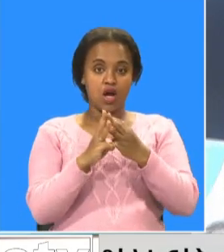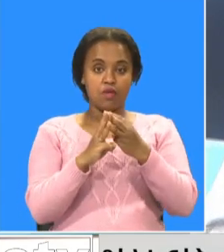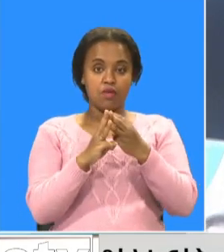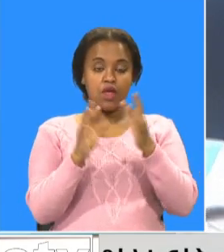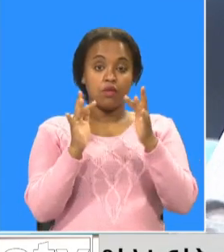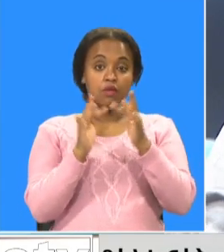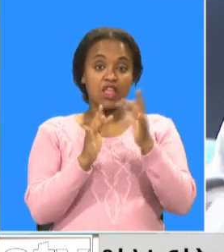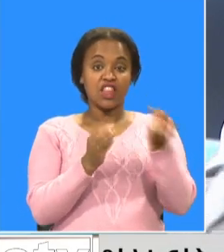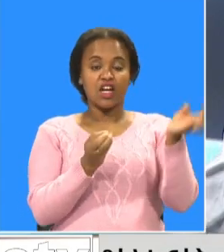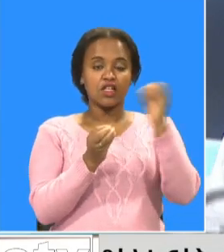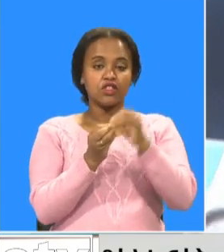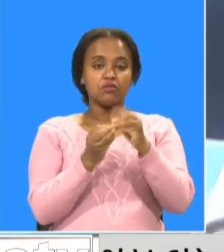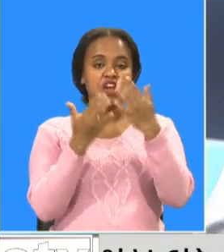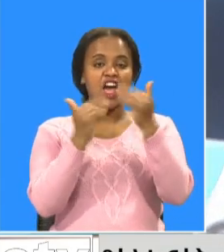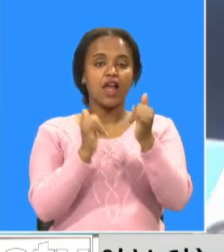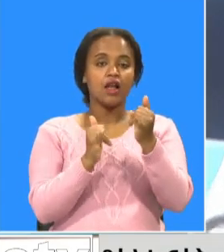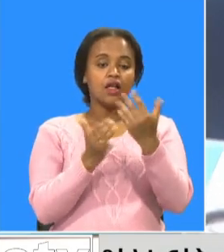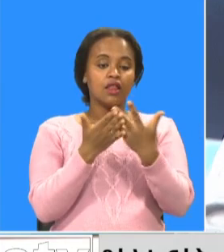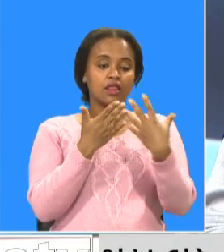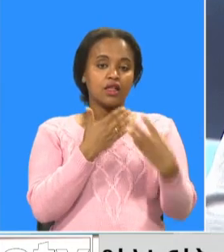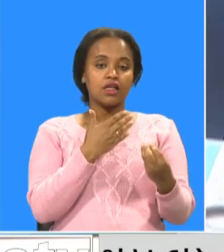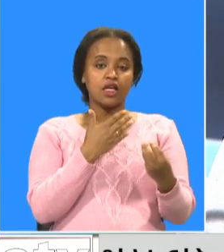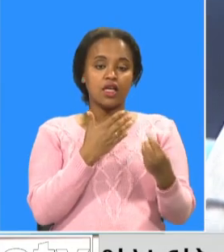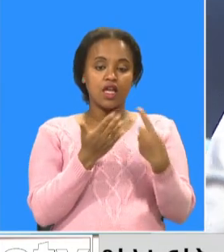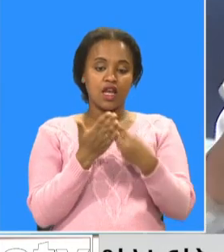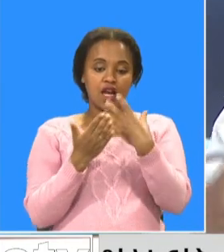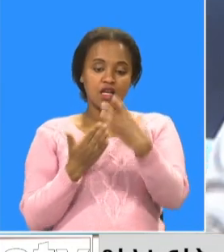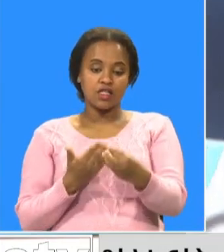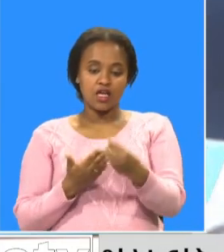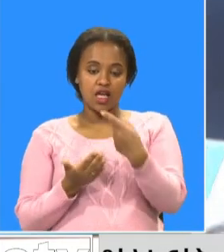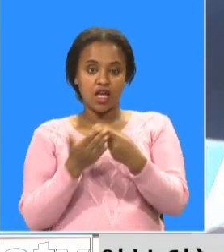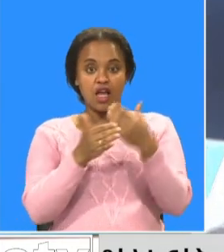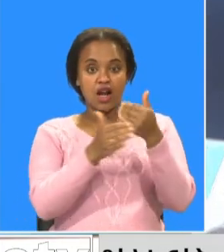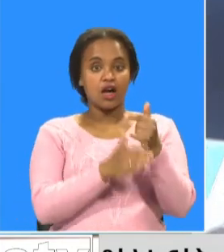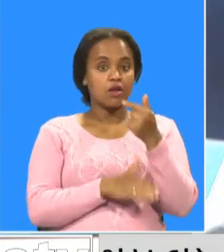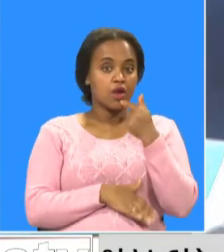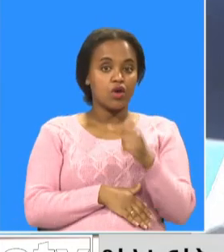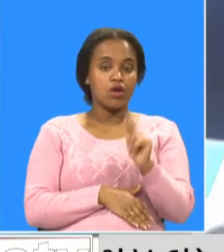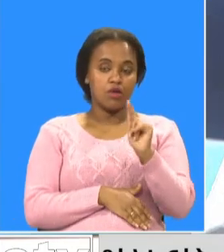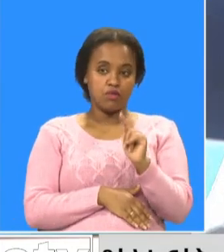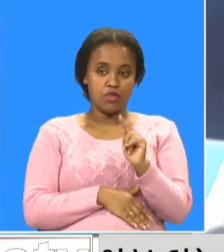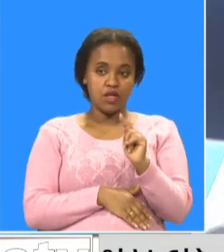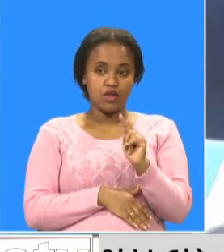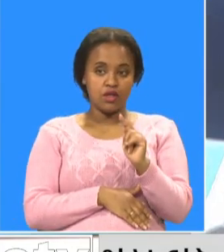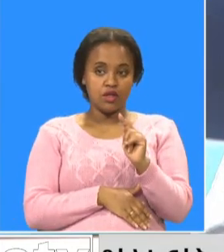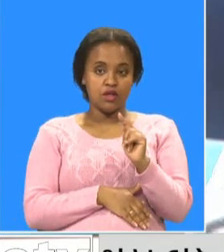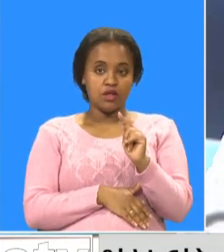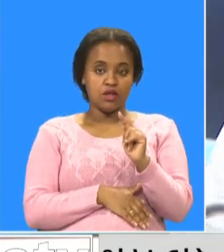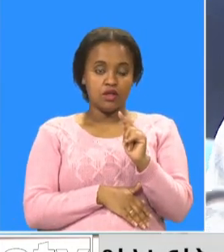ጭምር ምን ያህል ተገዛኛለ ይሄን ያህል ከገዛኝ ይሄን ያህል አቀርባለሁ የሚለው